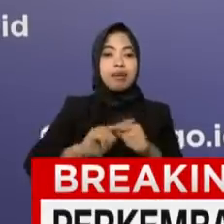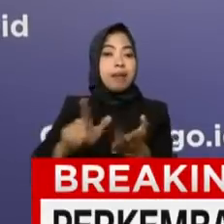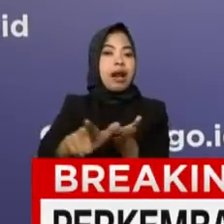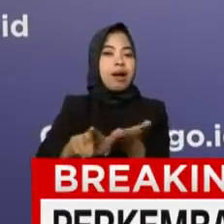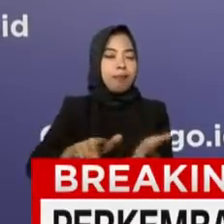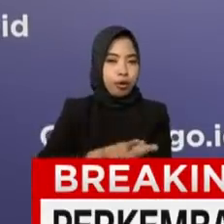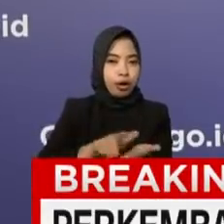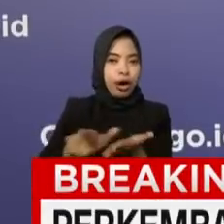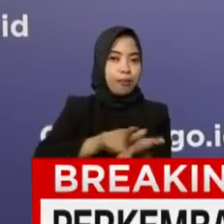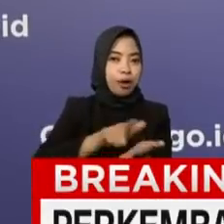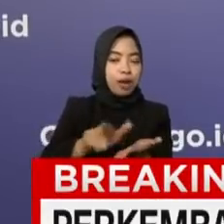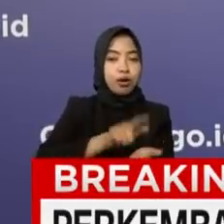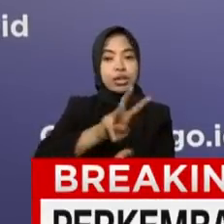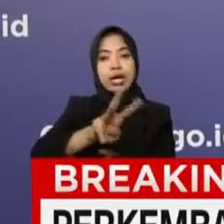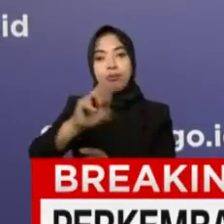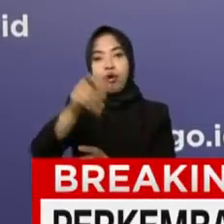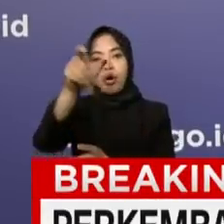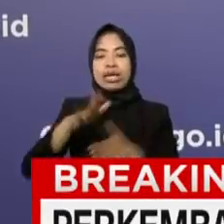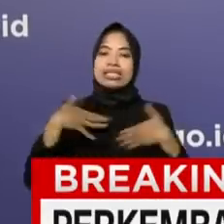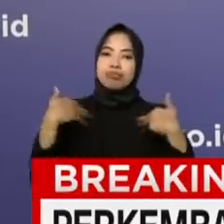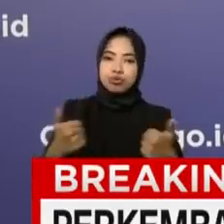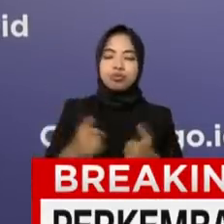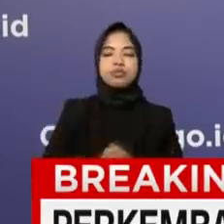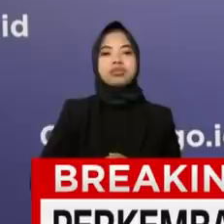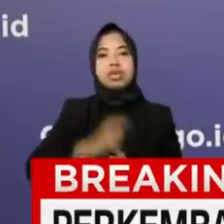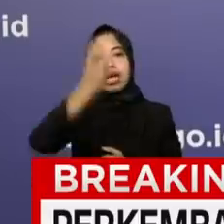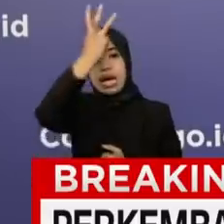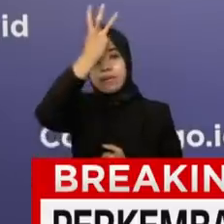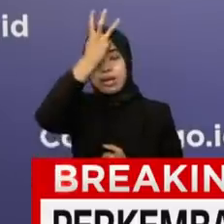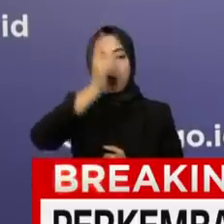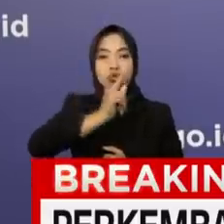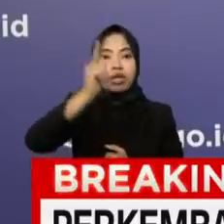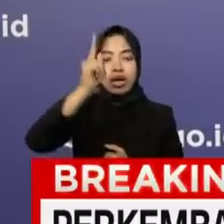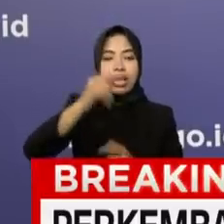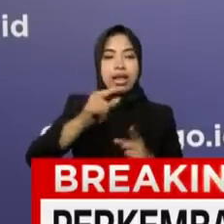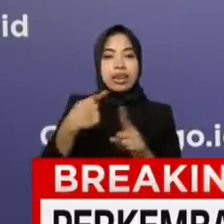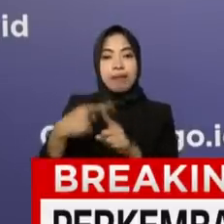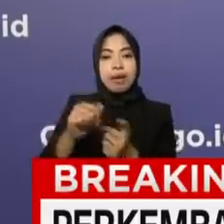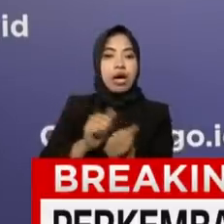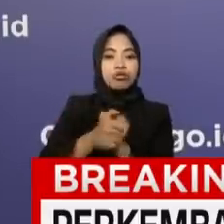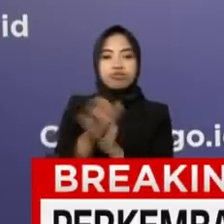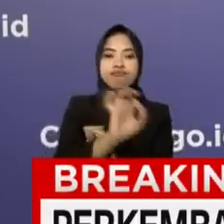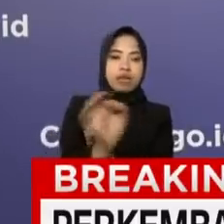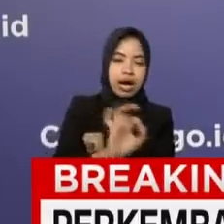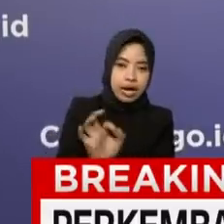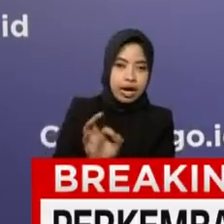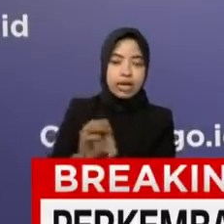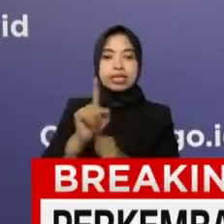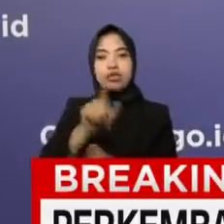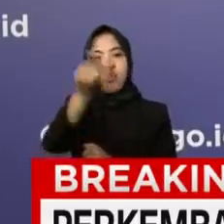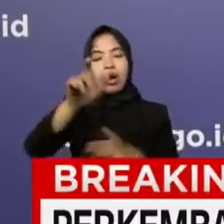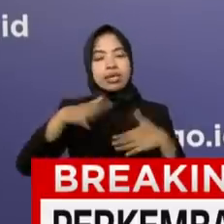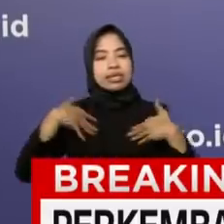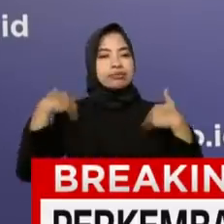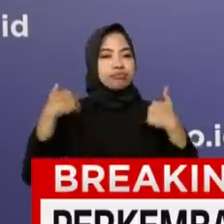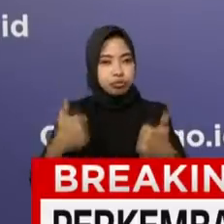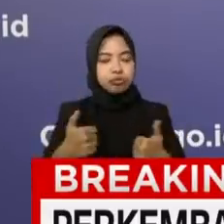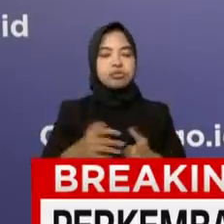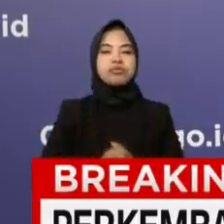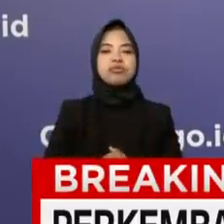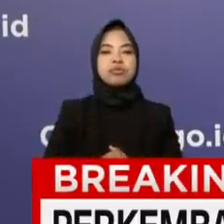30 sembuh Kalimantan Utara tidak ada penambahan kasus baru dan satu orang sembuh